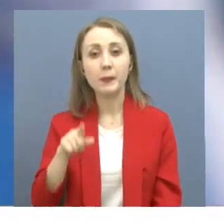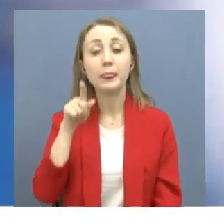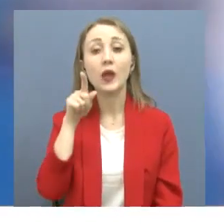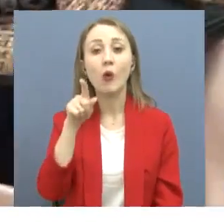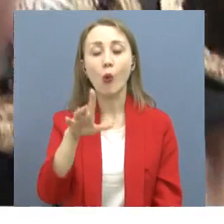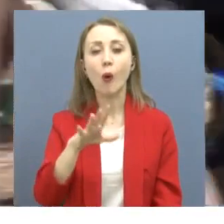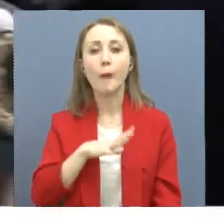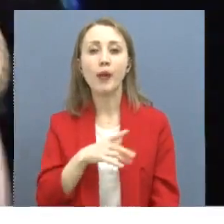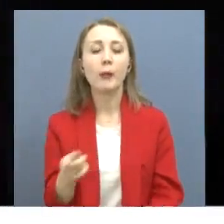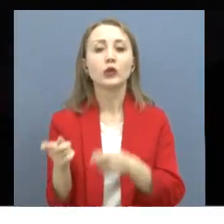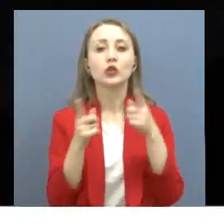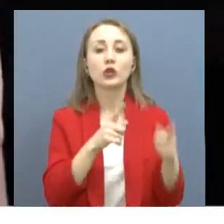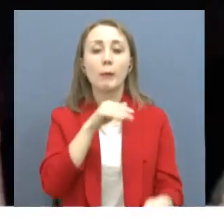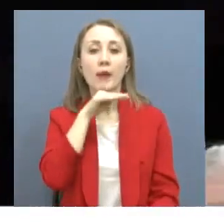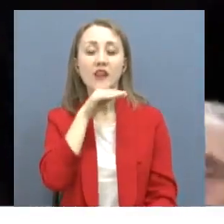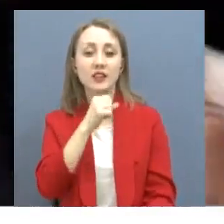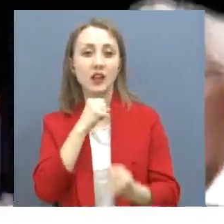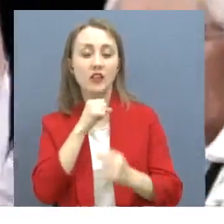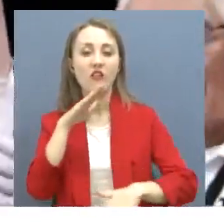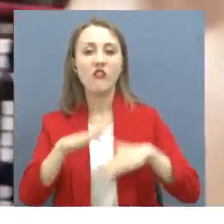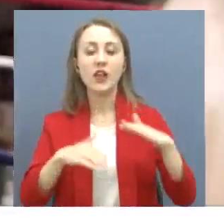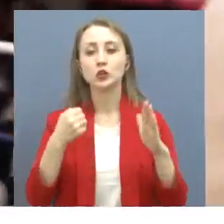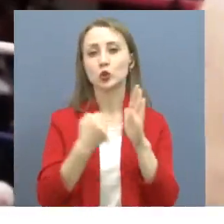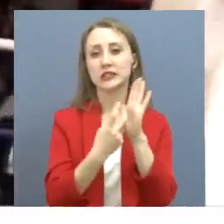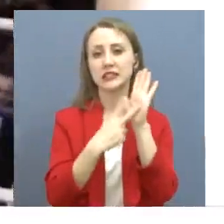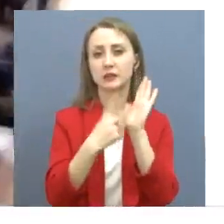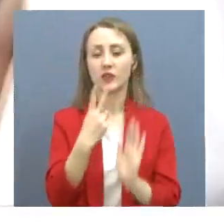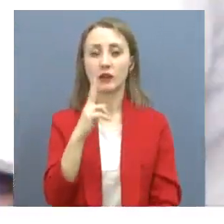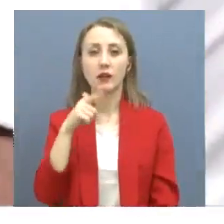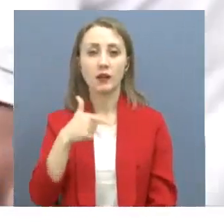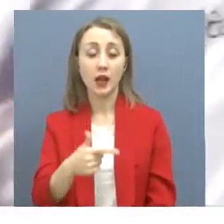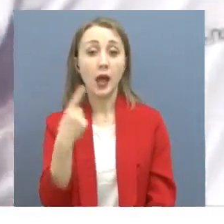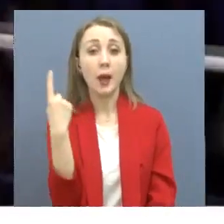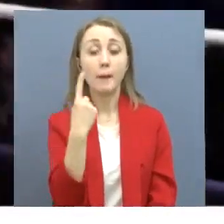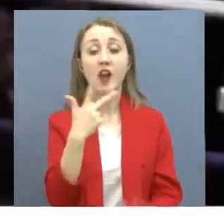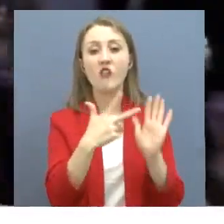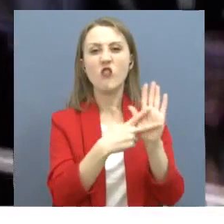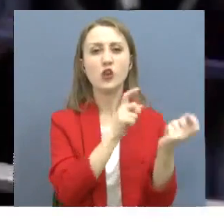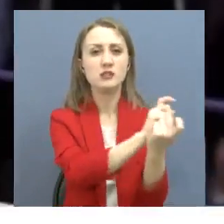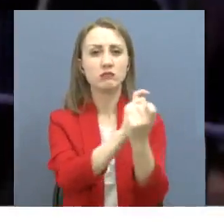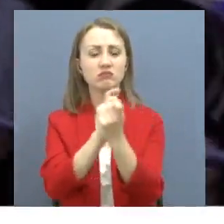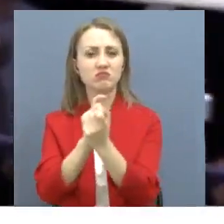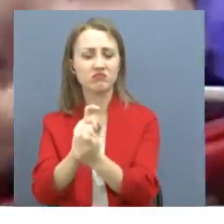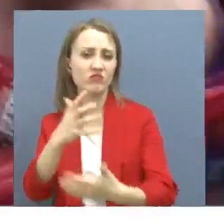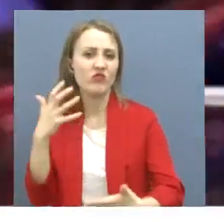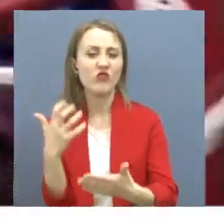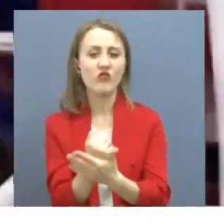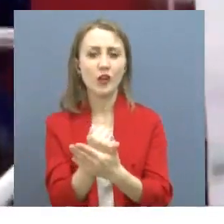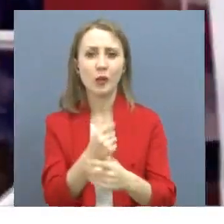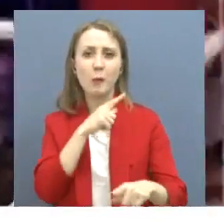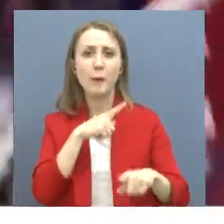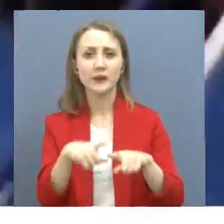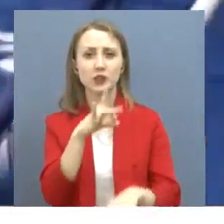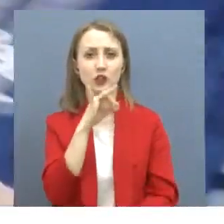бокса перешел в профессиональный, выступая в весовой категории до 72 килограмм. Первые 8 поединков выиграл досрочно, чем сразу